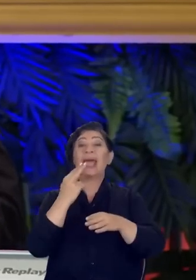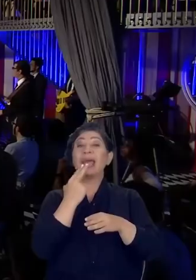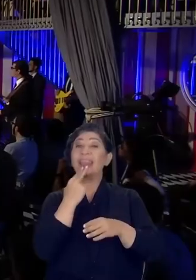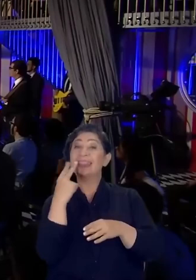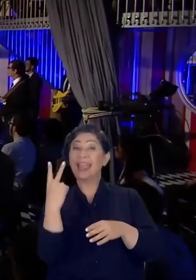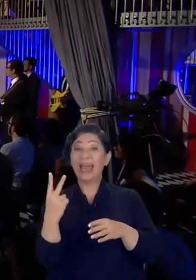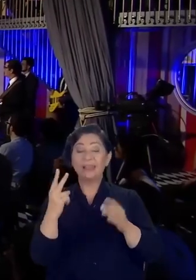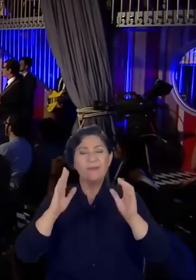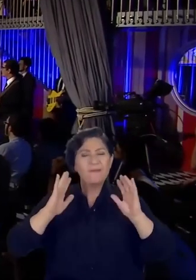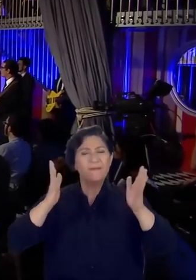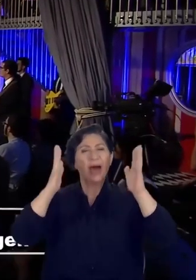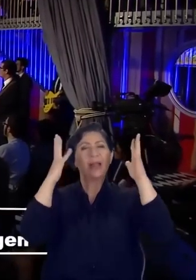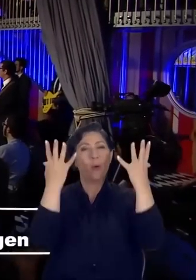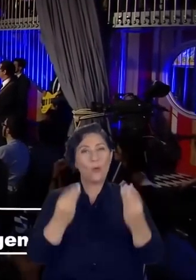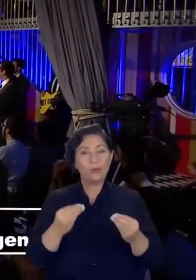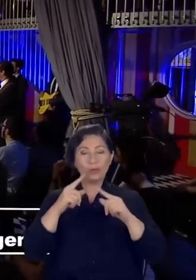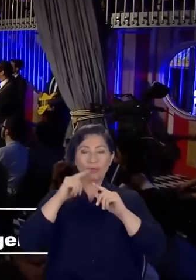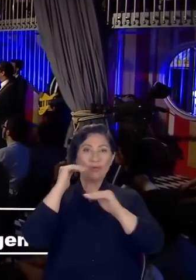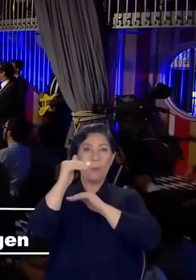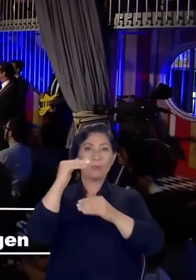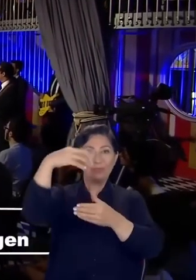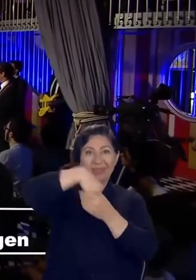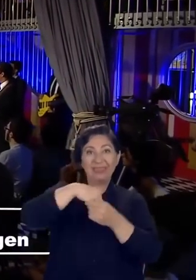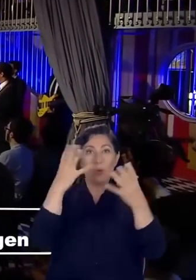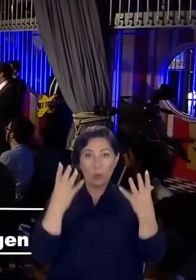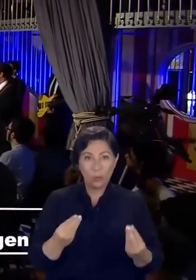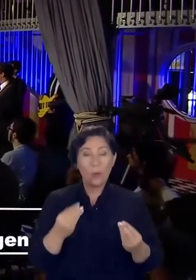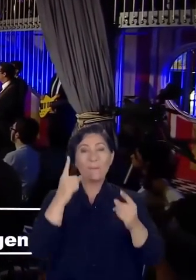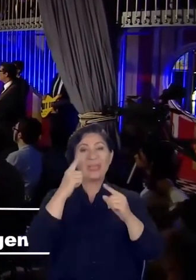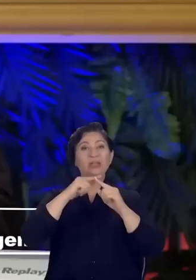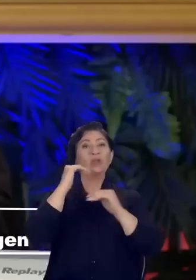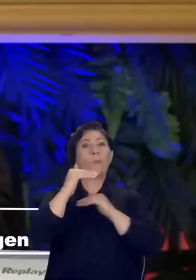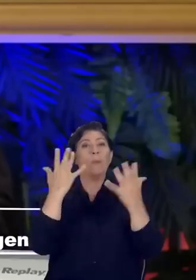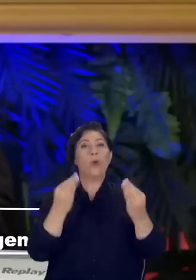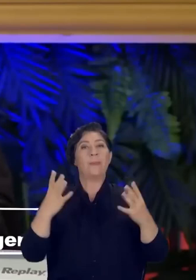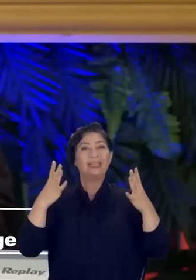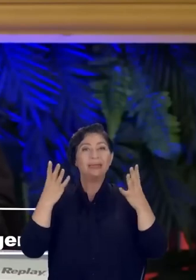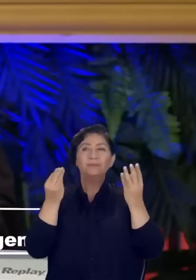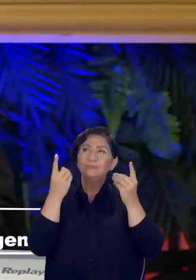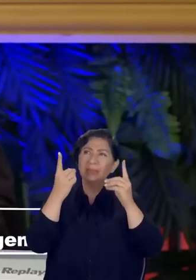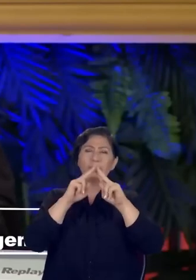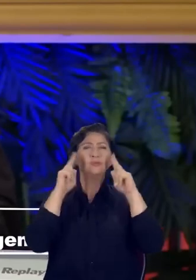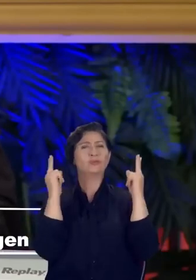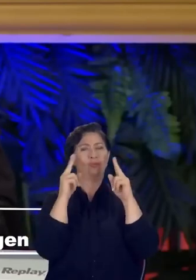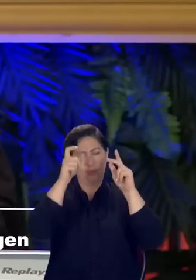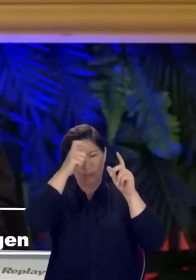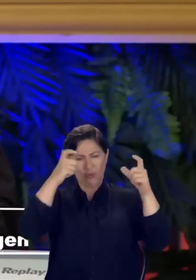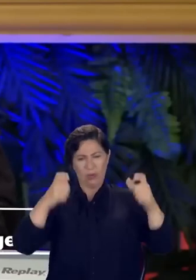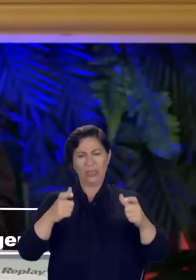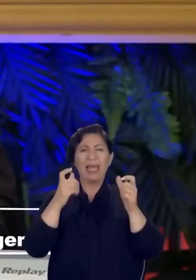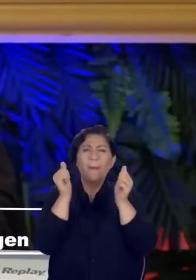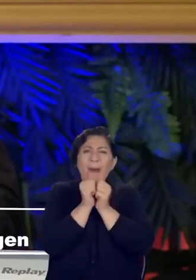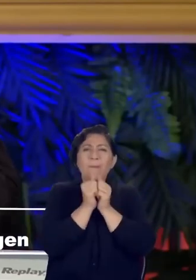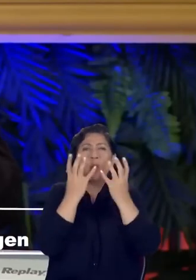kadınların aktif olarak toplumda rol aldığı bir toplum olmaktan, bir ülke olmaktan yana